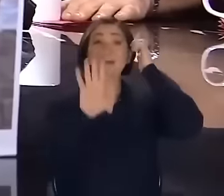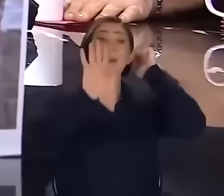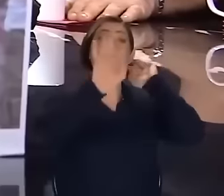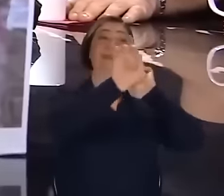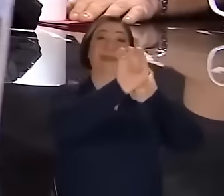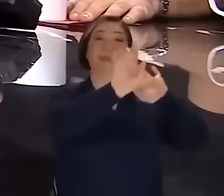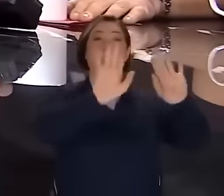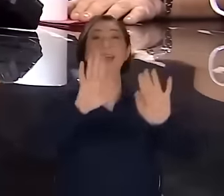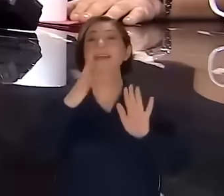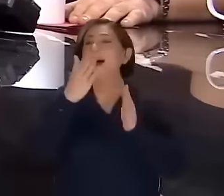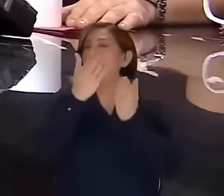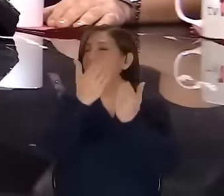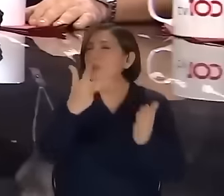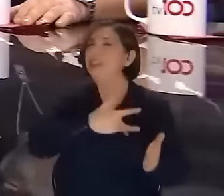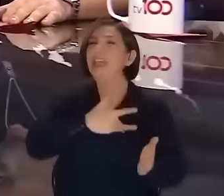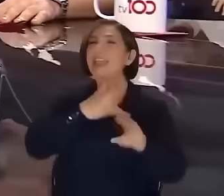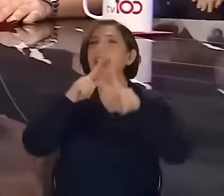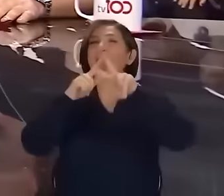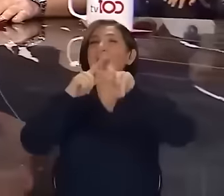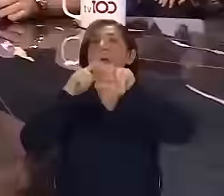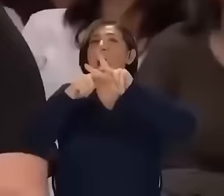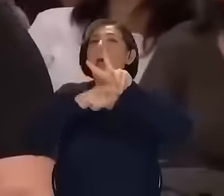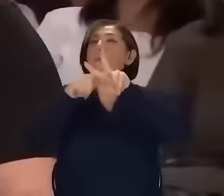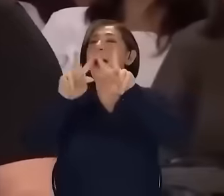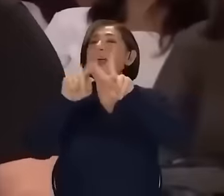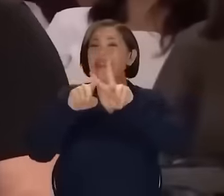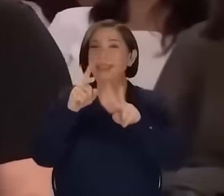bir dakika. Ya bir Can Yaman'a yatırım yaptın.